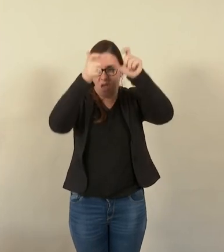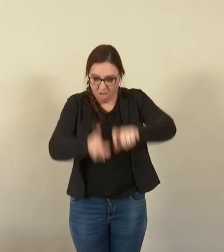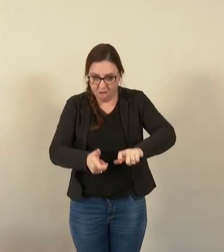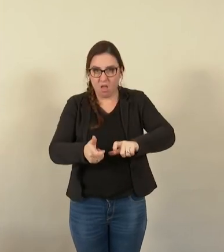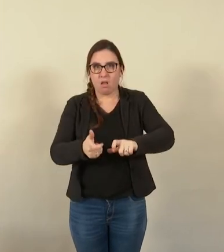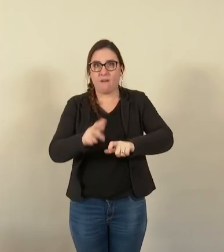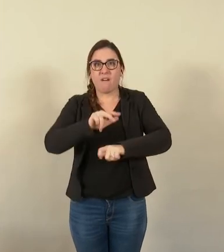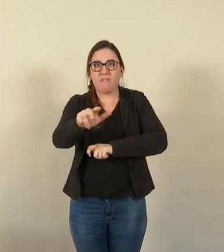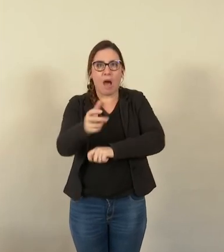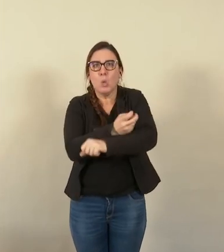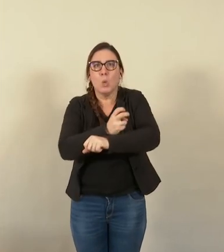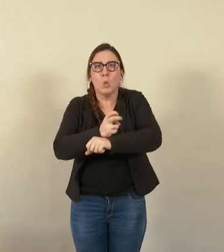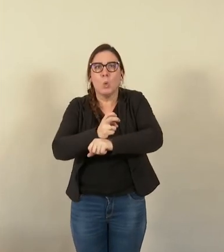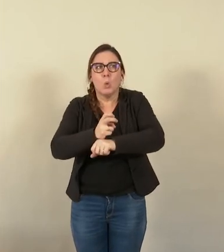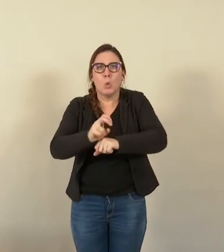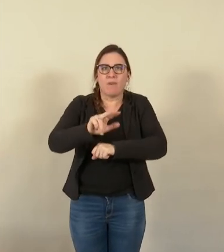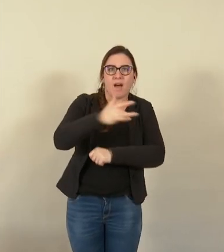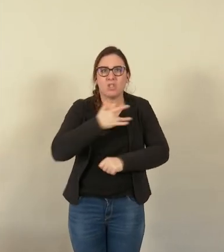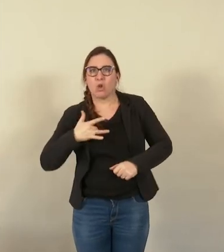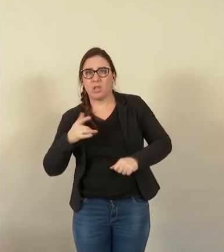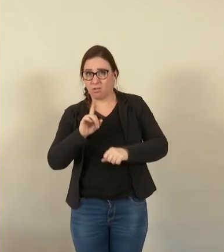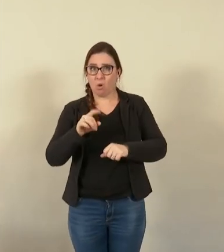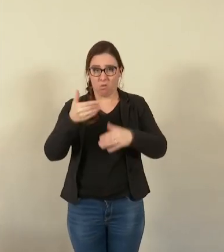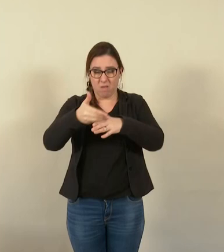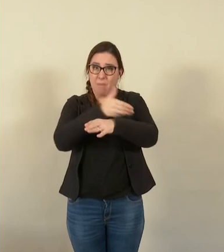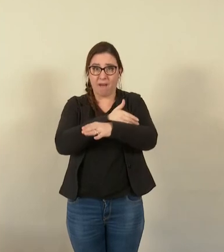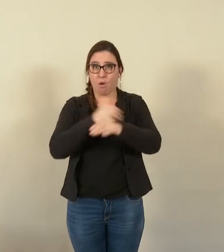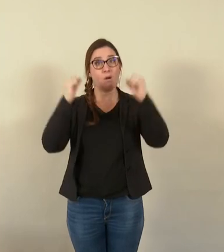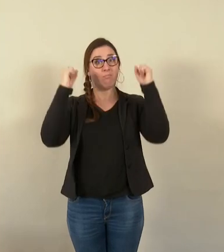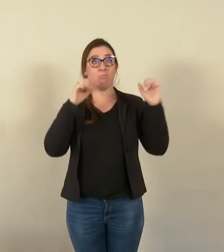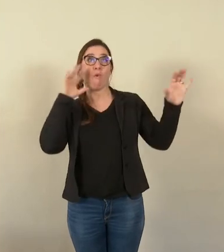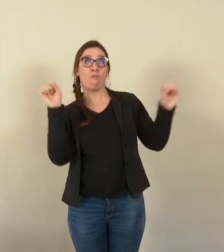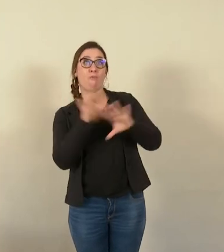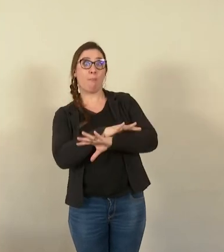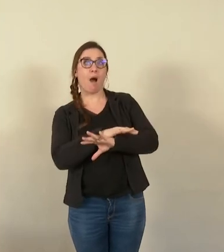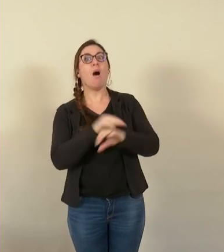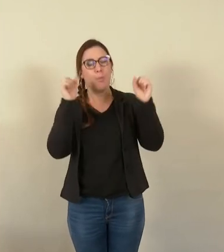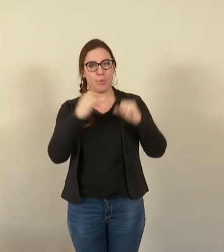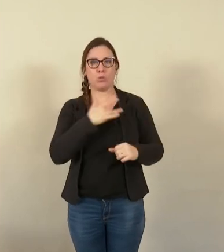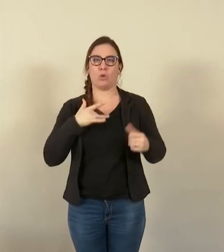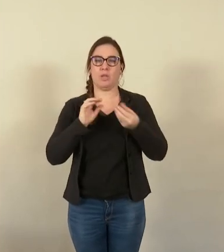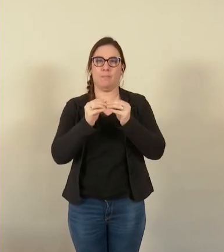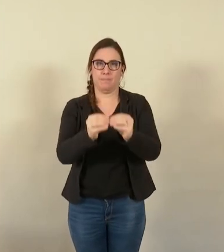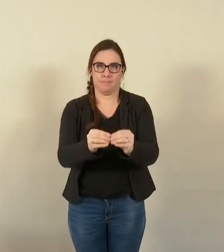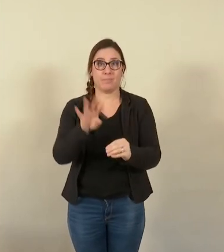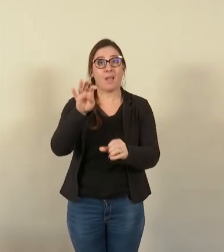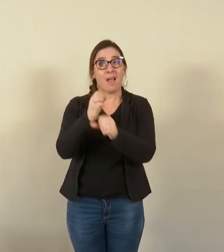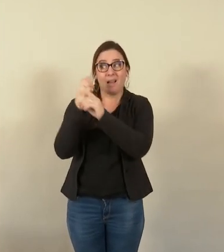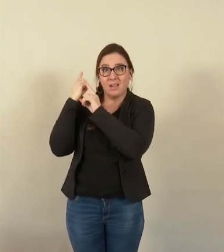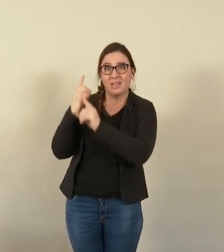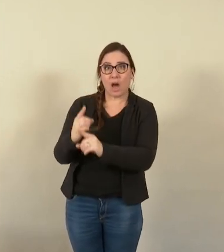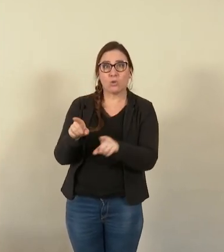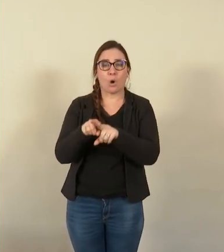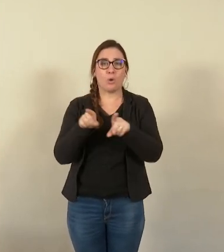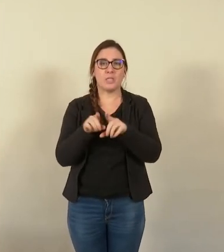menaçant et pour mettre en péril la santé des habitants et des habitantes voilà plus de 40 ans que le scandale du du